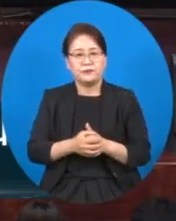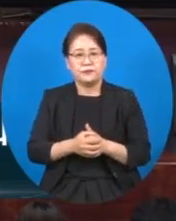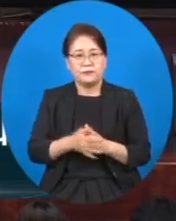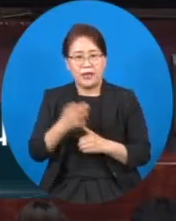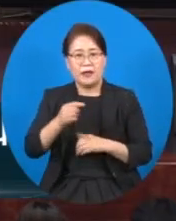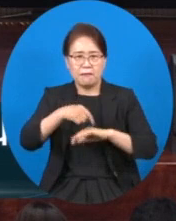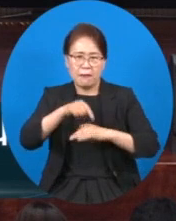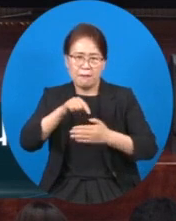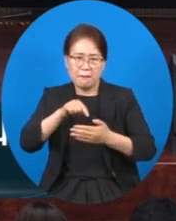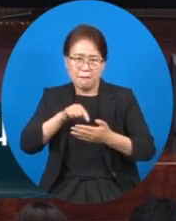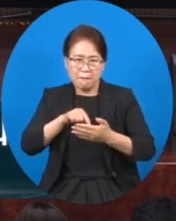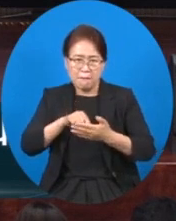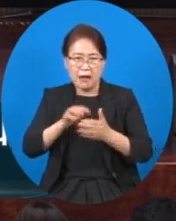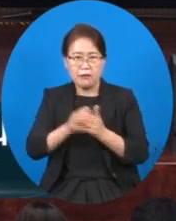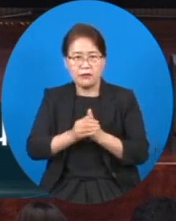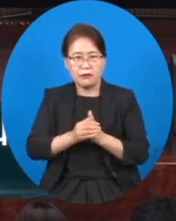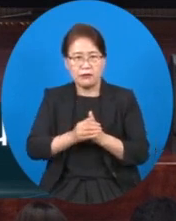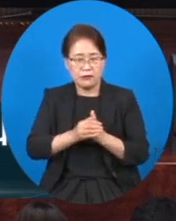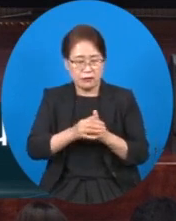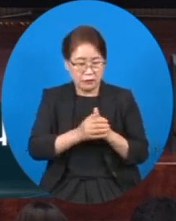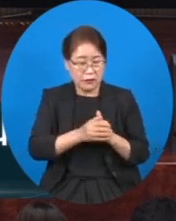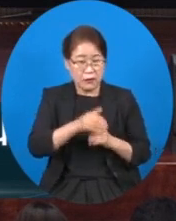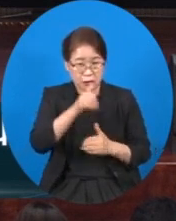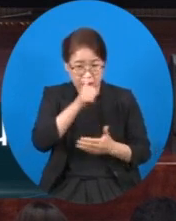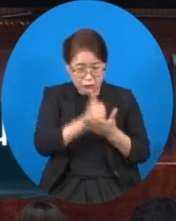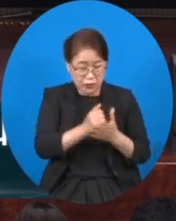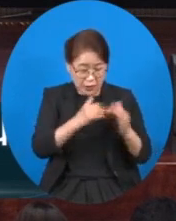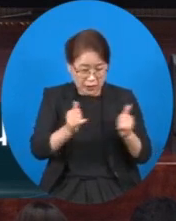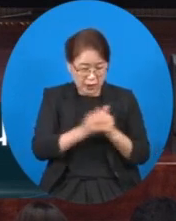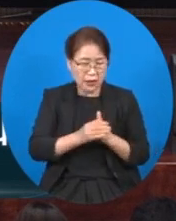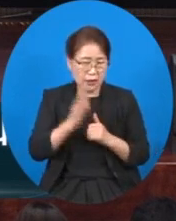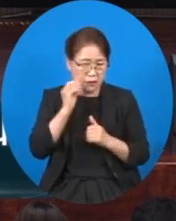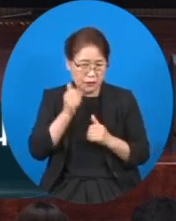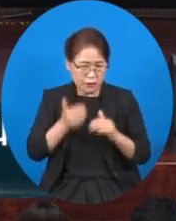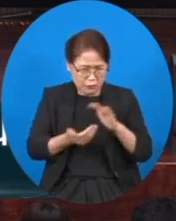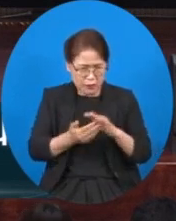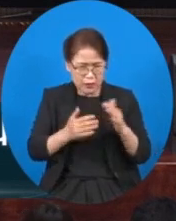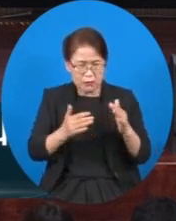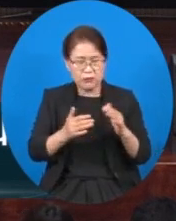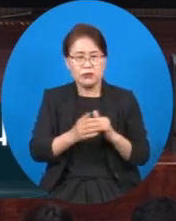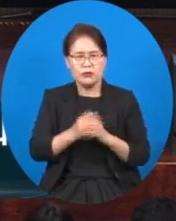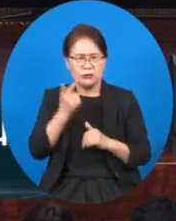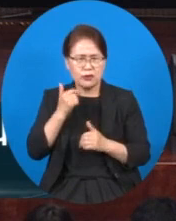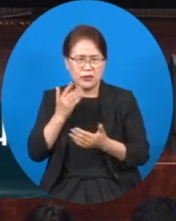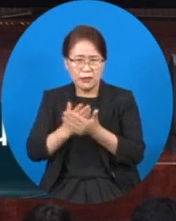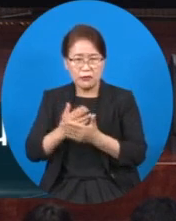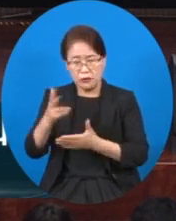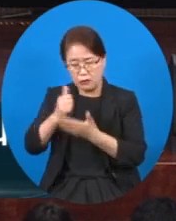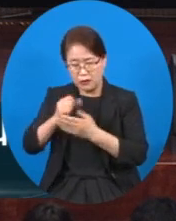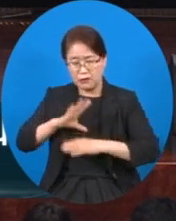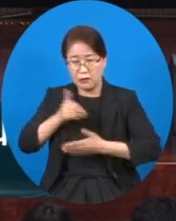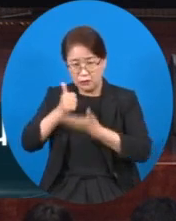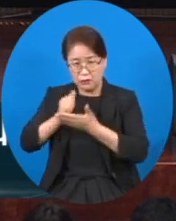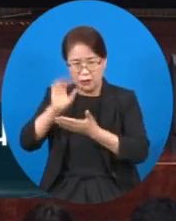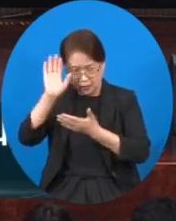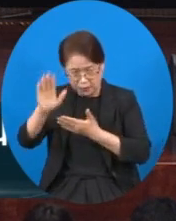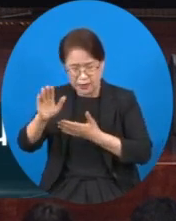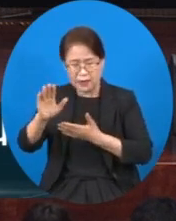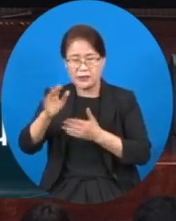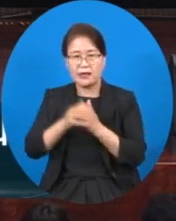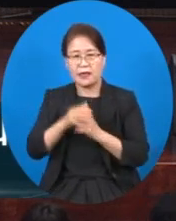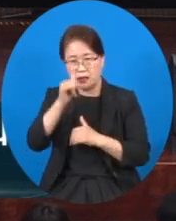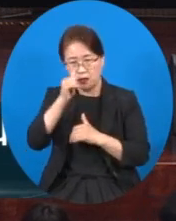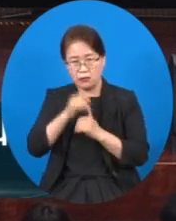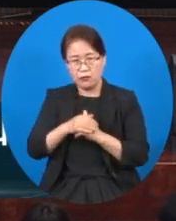내 마음으로 죄인의 형통을 부러워하지 말고 항상 여호와를 경외하라. 정녕이 내 장래가 있겠고